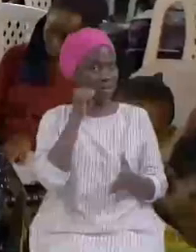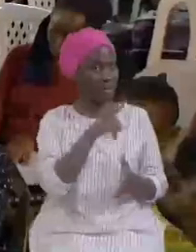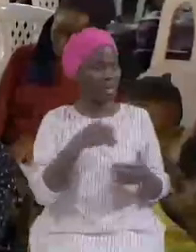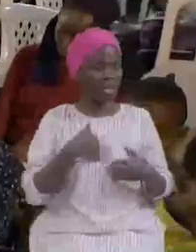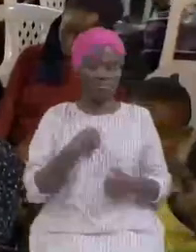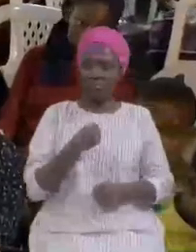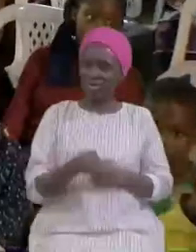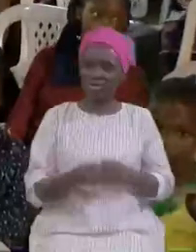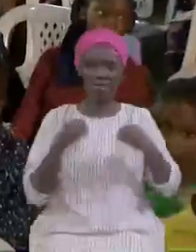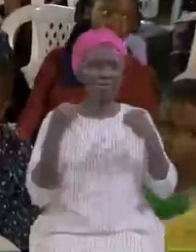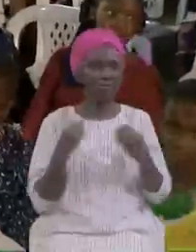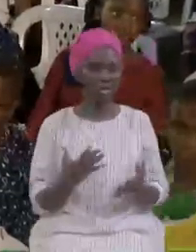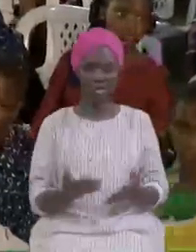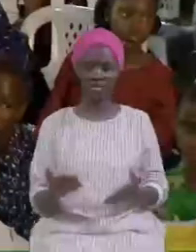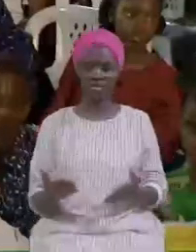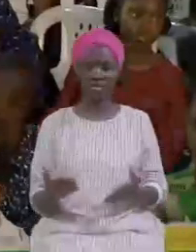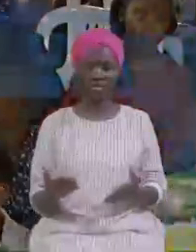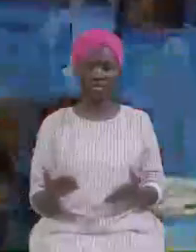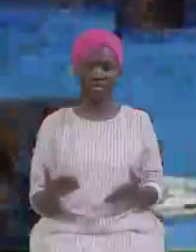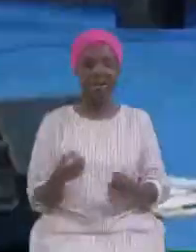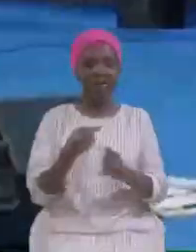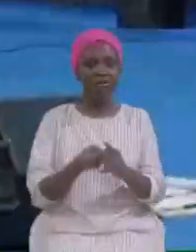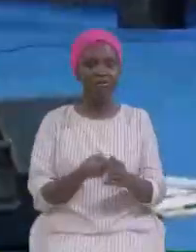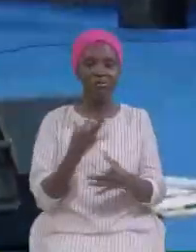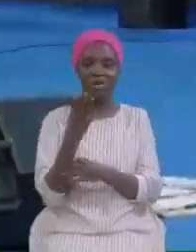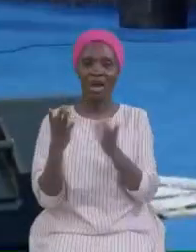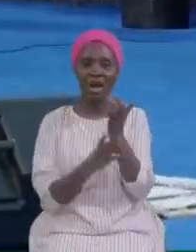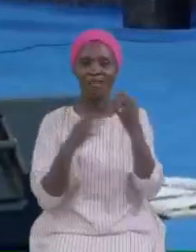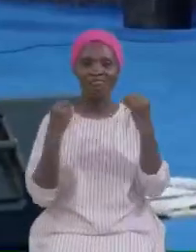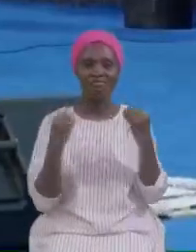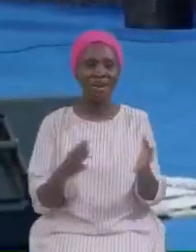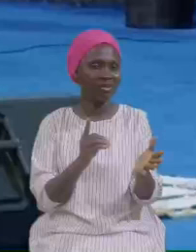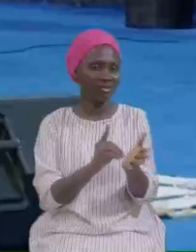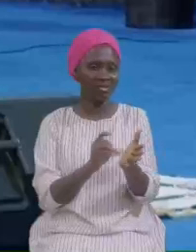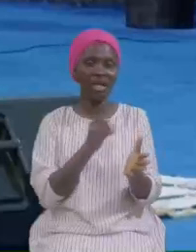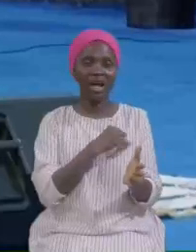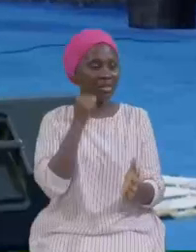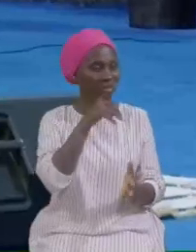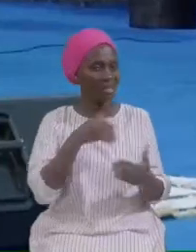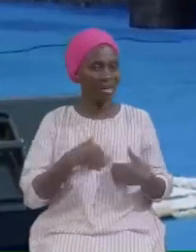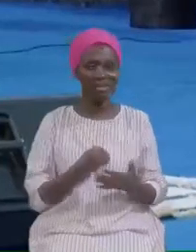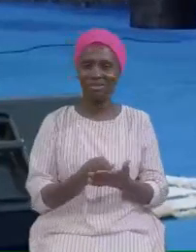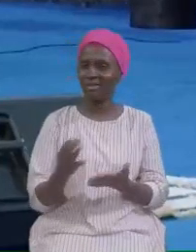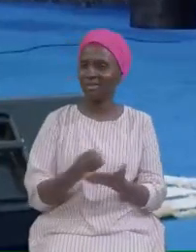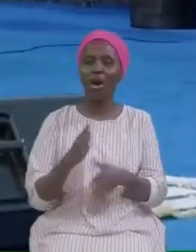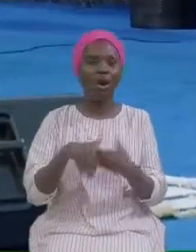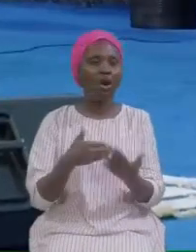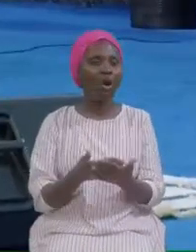Elle avait beaucoup souffert entre les mains de plusieurs médecins. Elle avait dépensé tout ce qu'elle